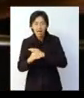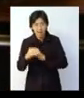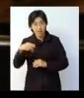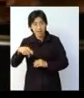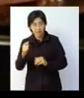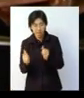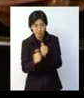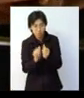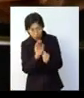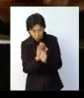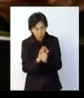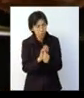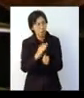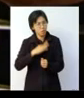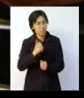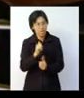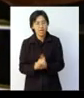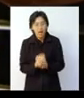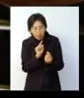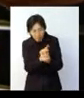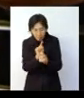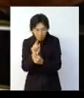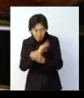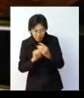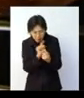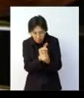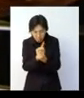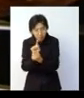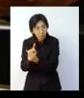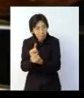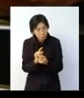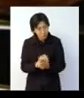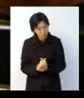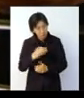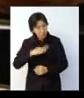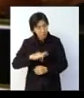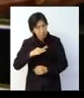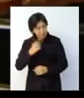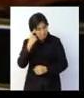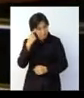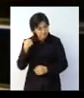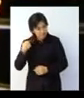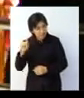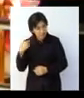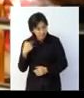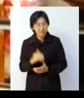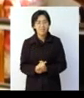ะเราลงพื้นที่เราเขาเรียกอะไรลงใกล้ชิดกับคนพิการอย่างใกล้ชิดเลยอ่ะเราก็ต้อง